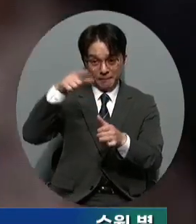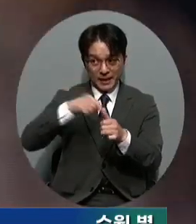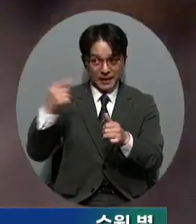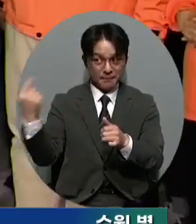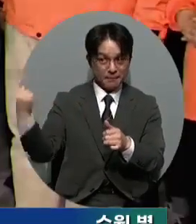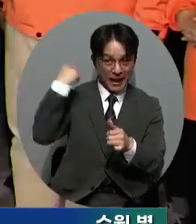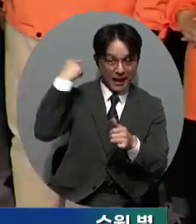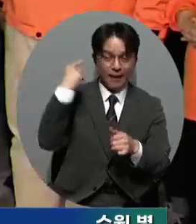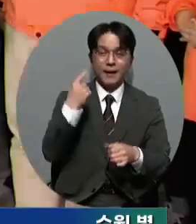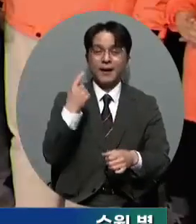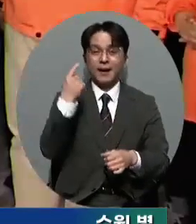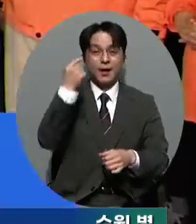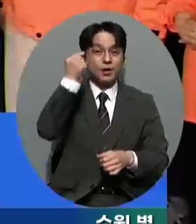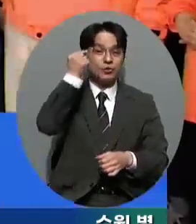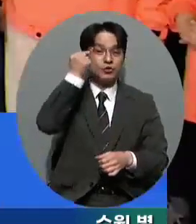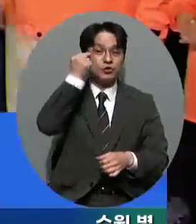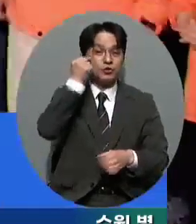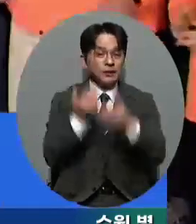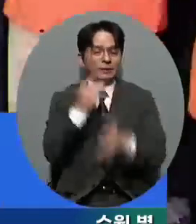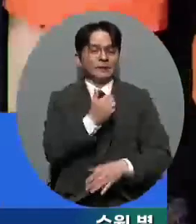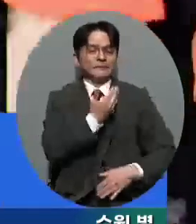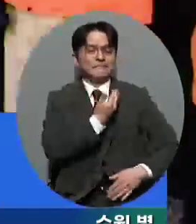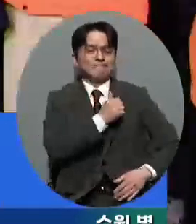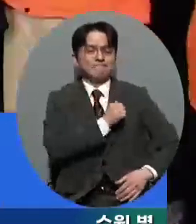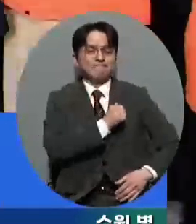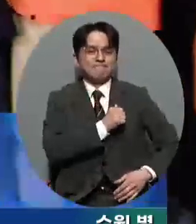섰습니다. 이준석 당선!